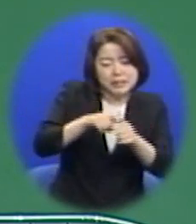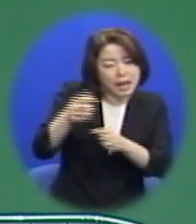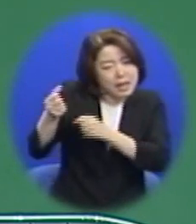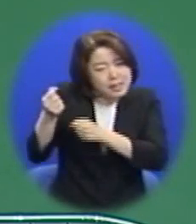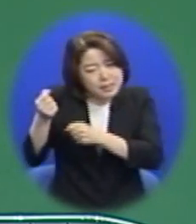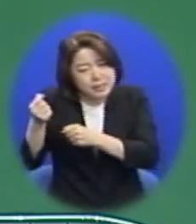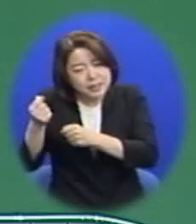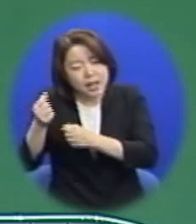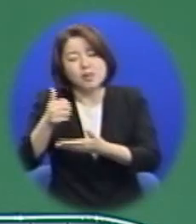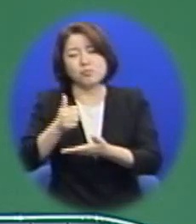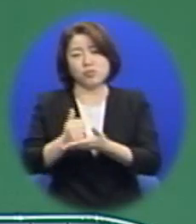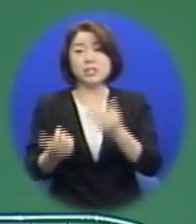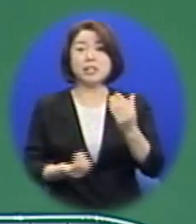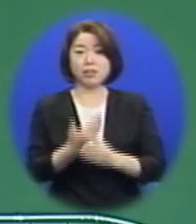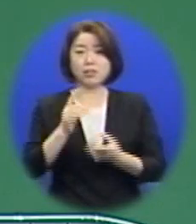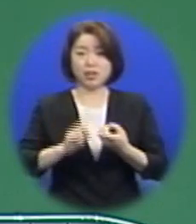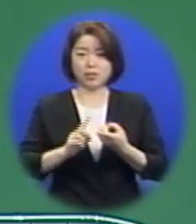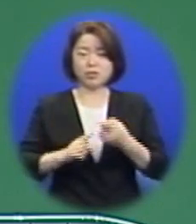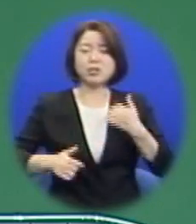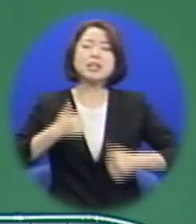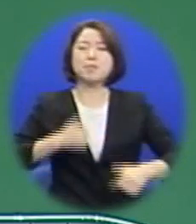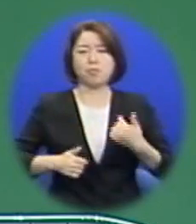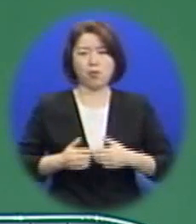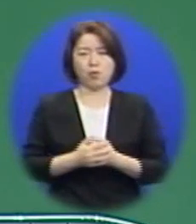너무 기쁘더라는 거예요. 아,